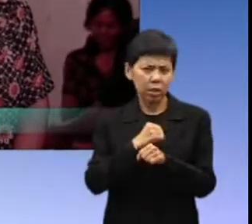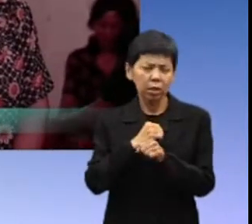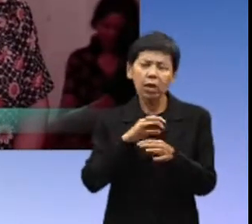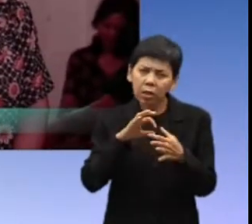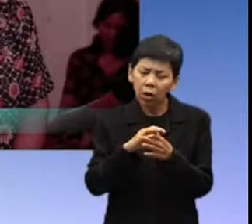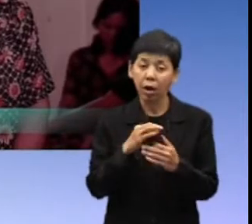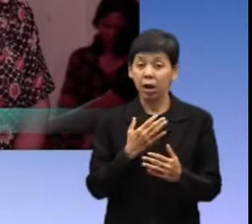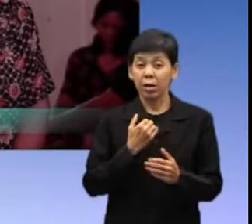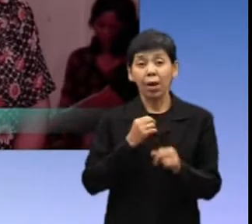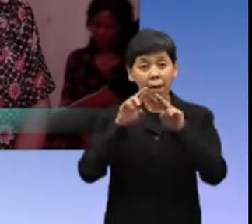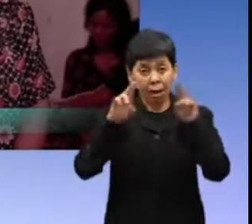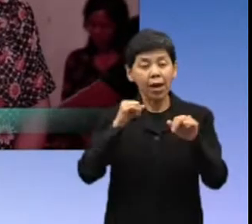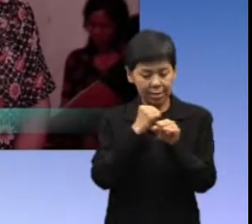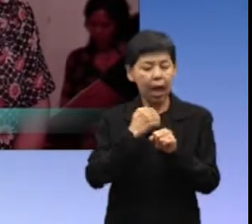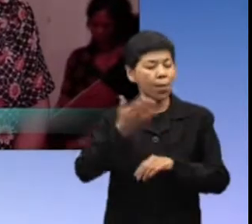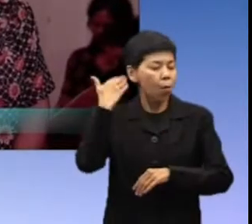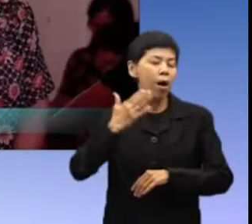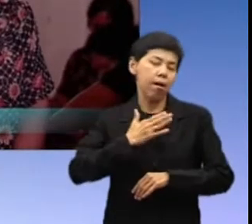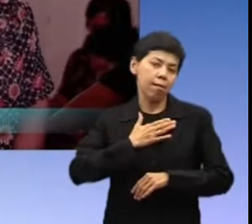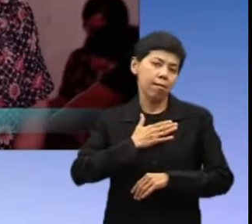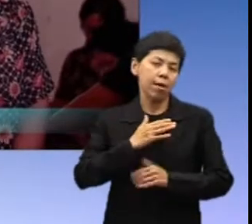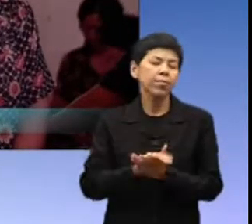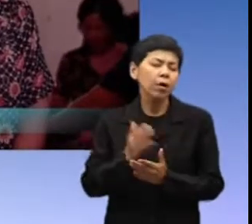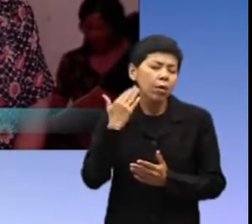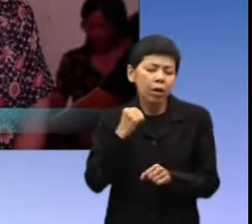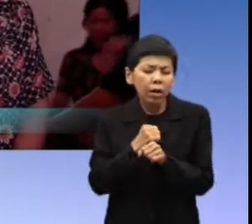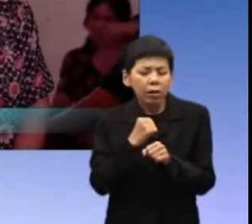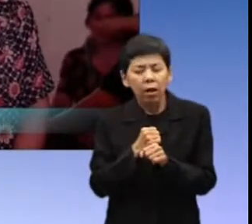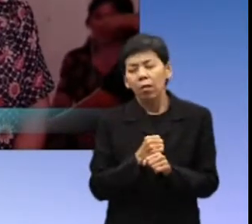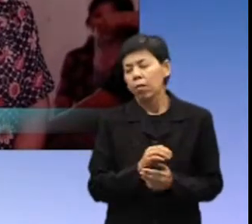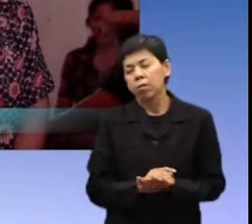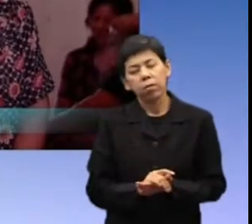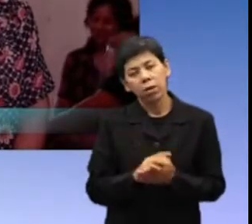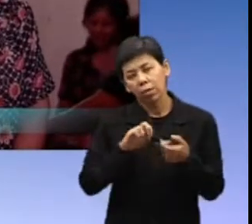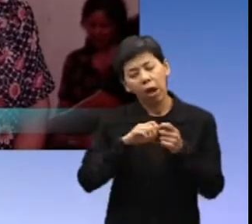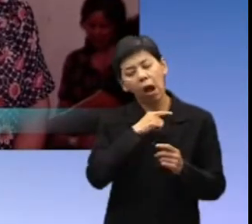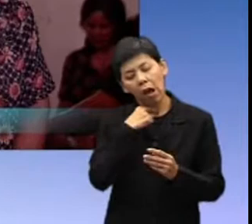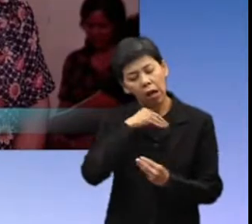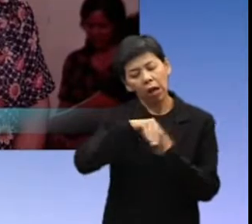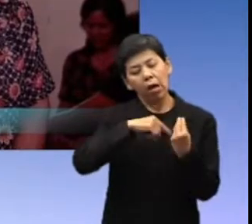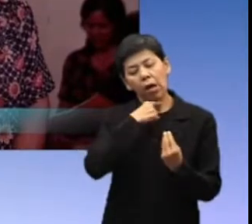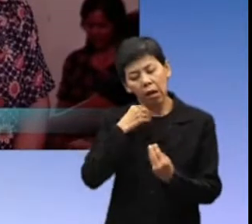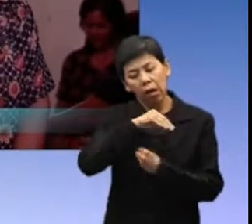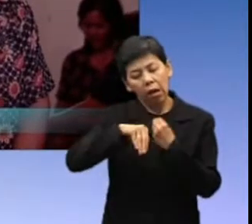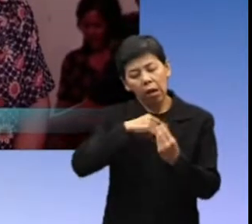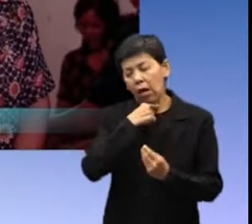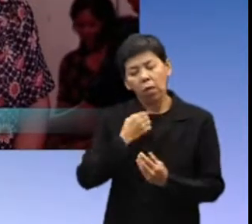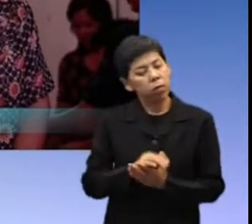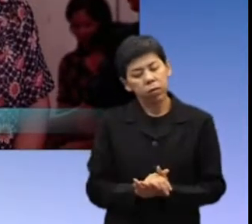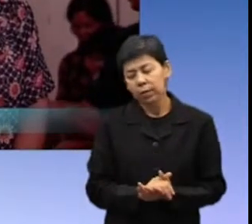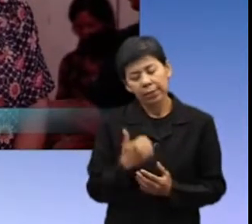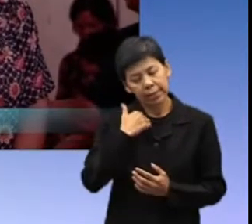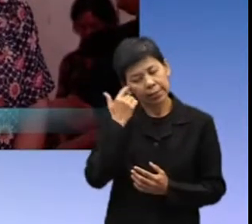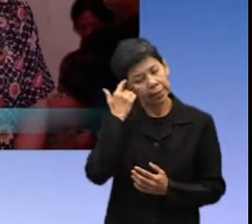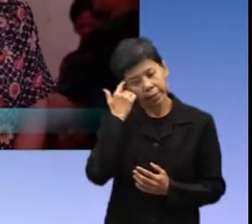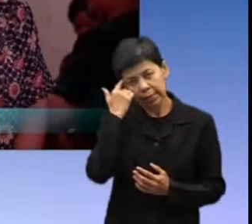การณ์ในด้านของการทำร้านอาหารมาก่อนนะคะซึ่งตอนหลังเราประสบภาวะขาดทุนก็เลยม